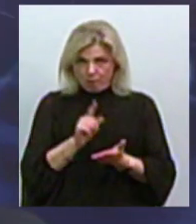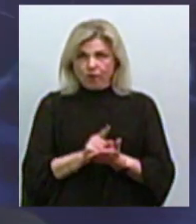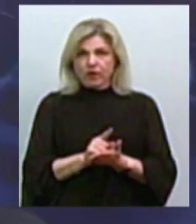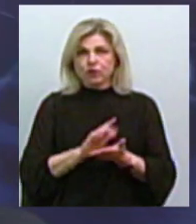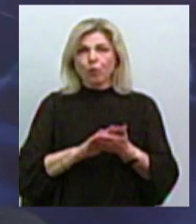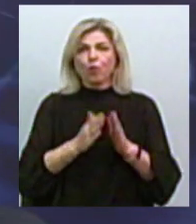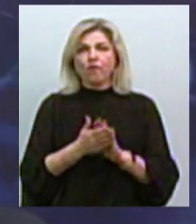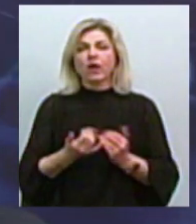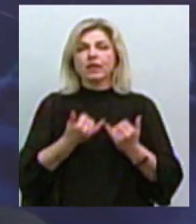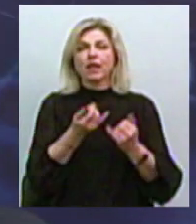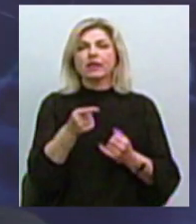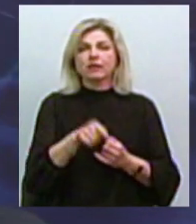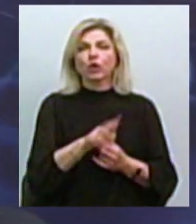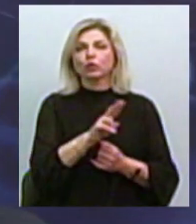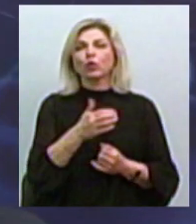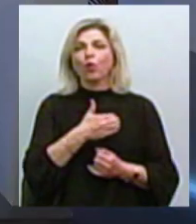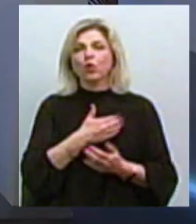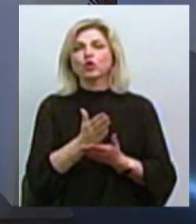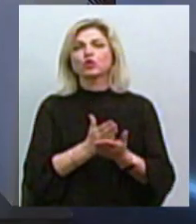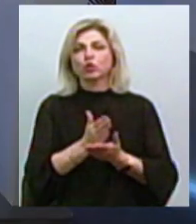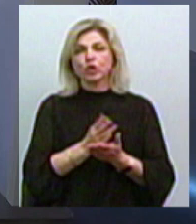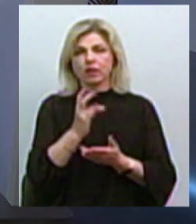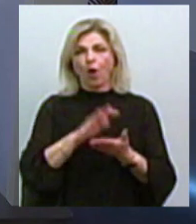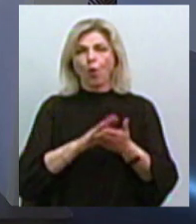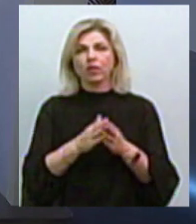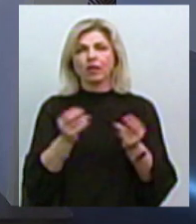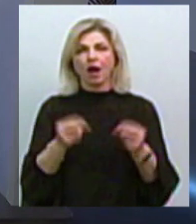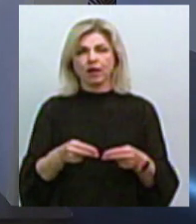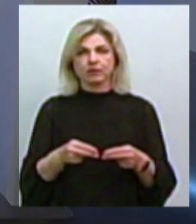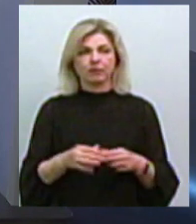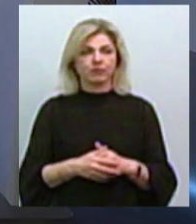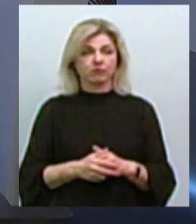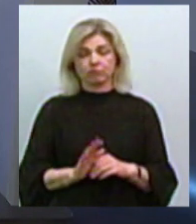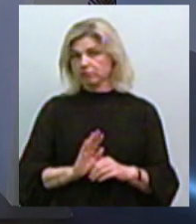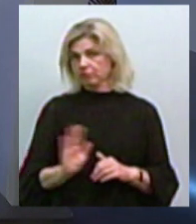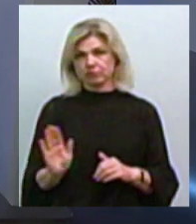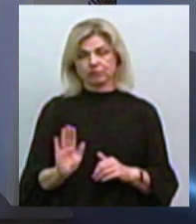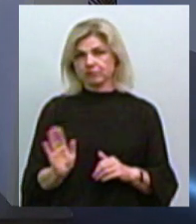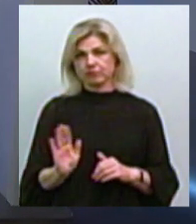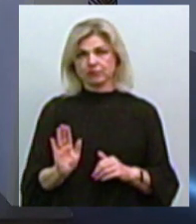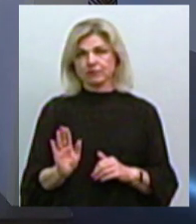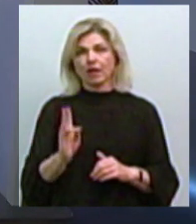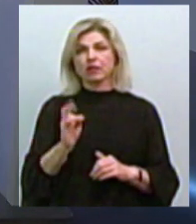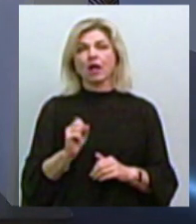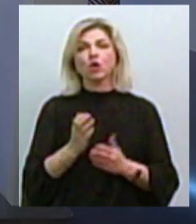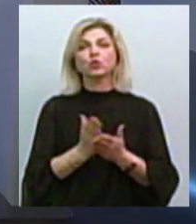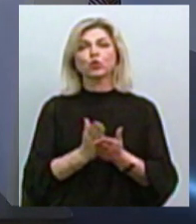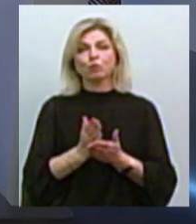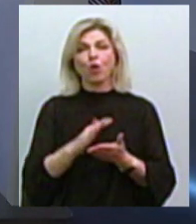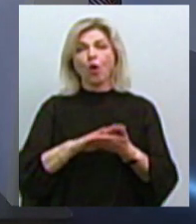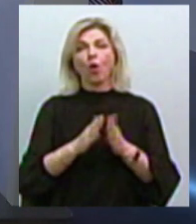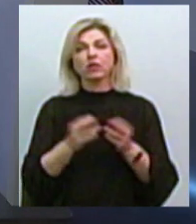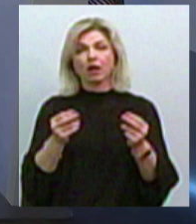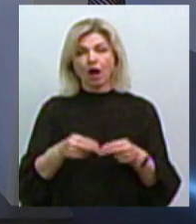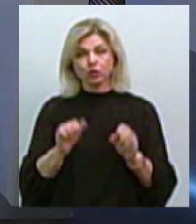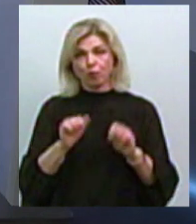для тих, хто хоче продовжувати служити на контракті вже? Ні в коєму разі на військову службу за контрактом може призиватися громадян